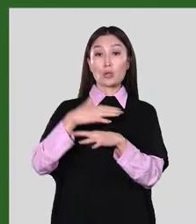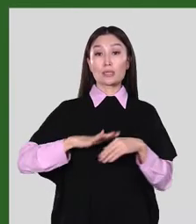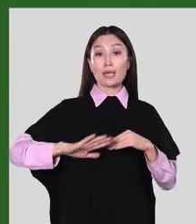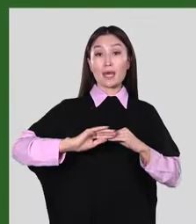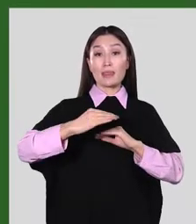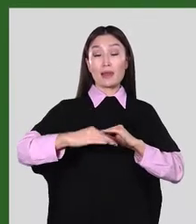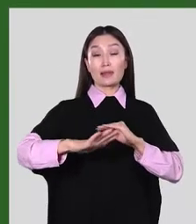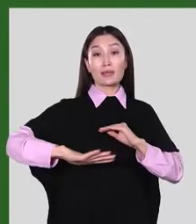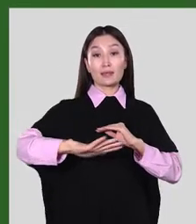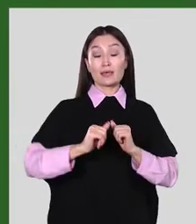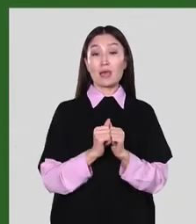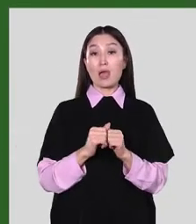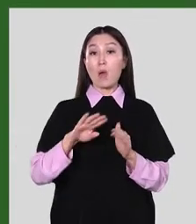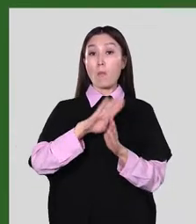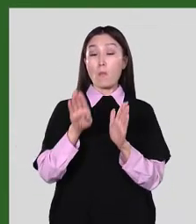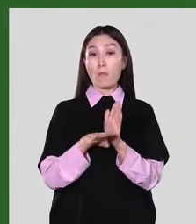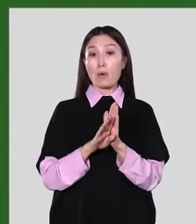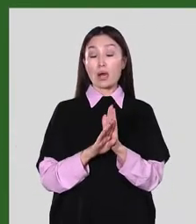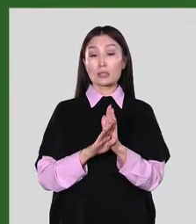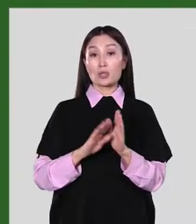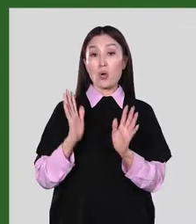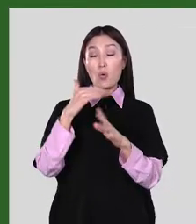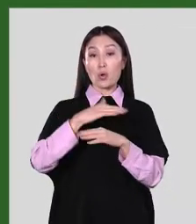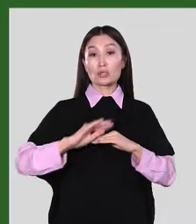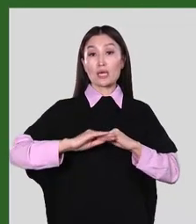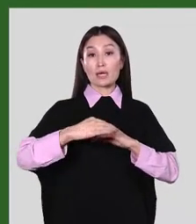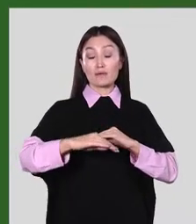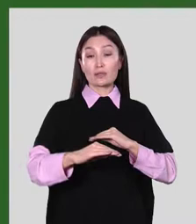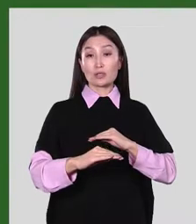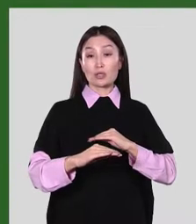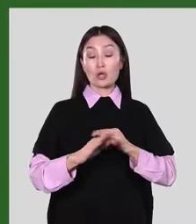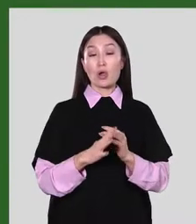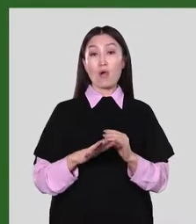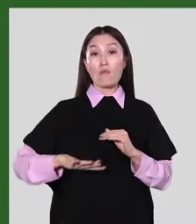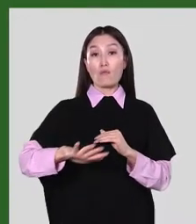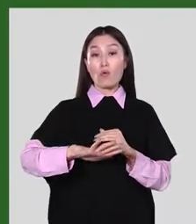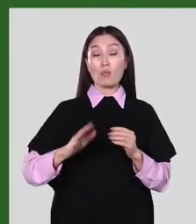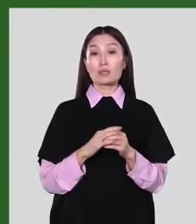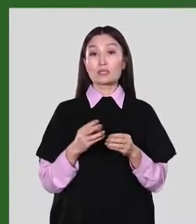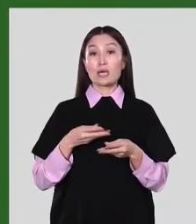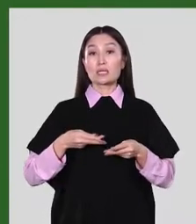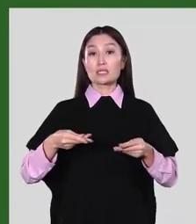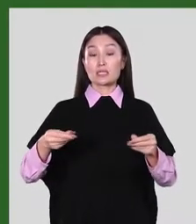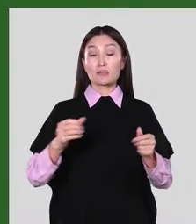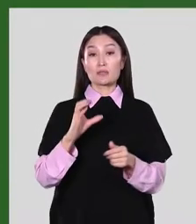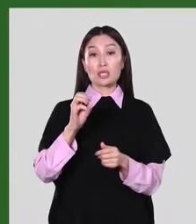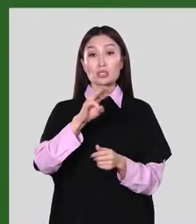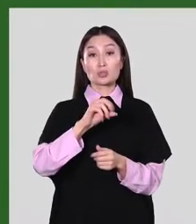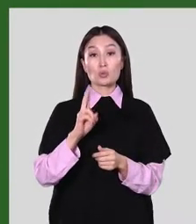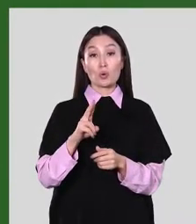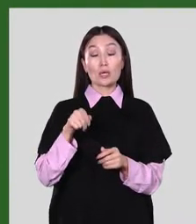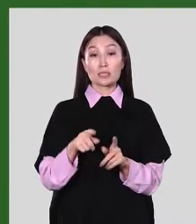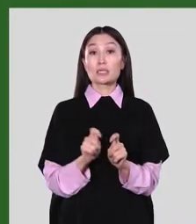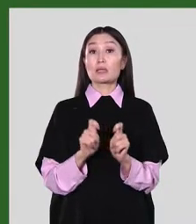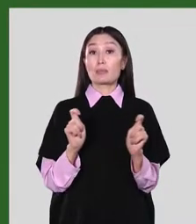а подгорные равнины входят в область рассеивания истока нередко здесь